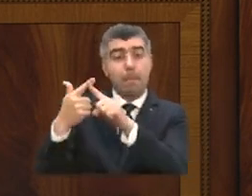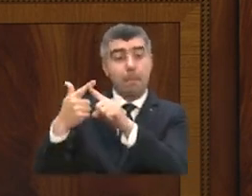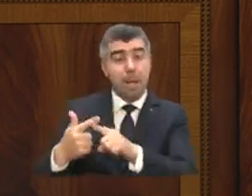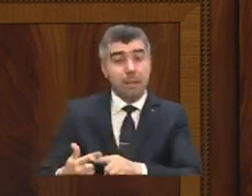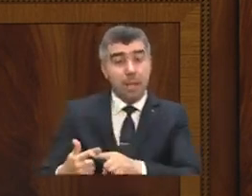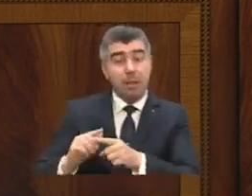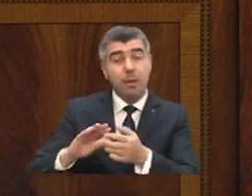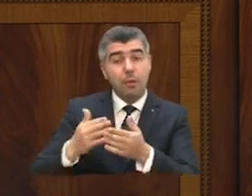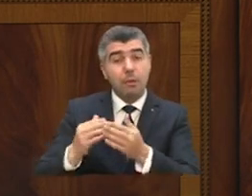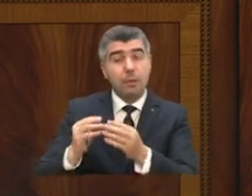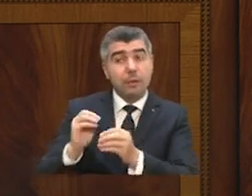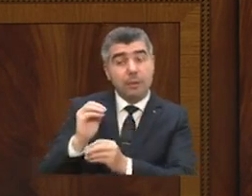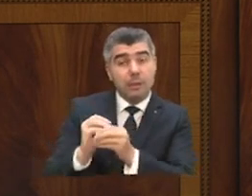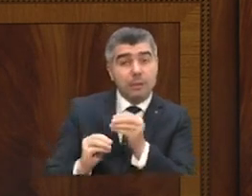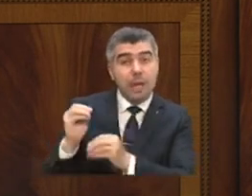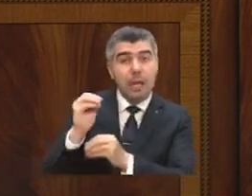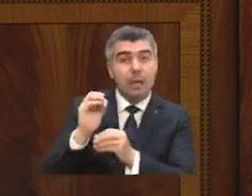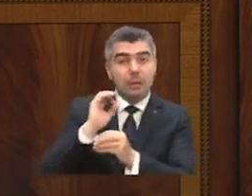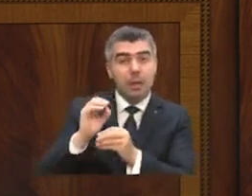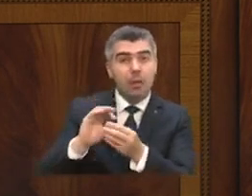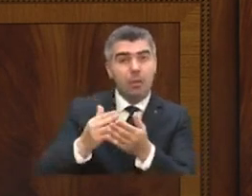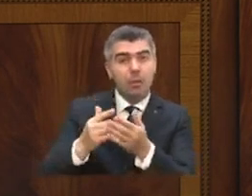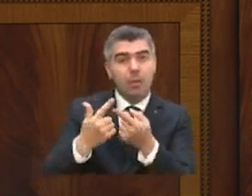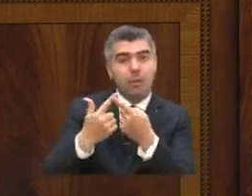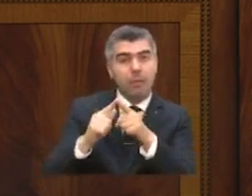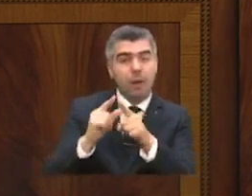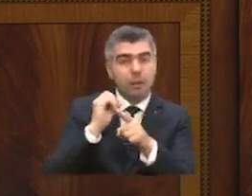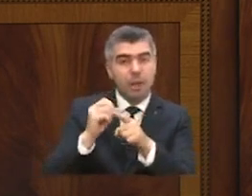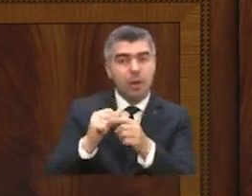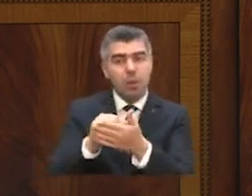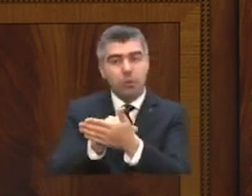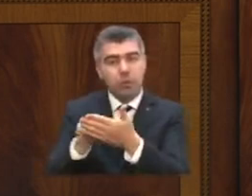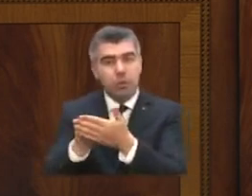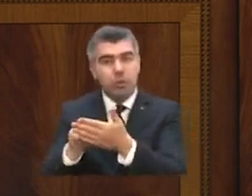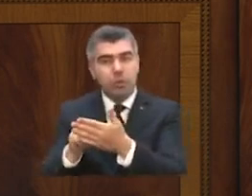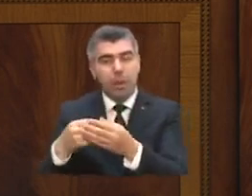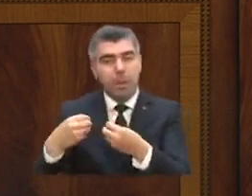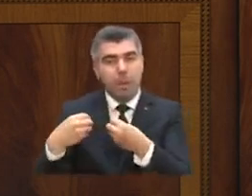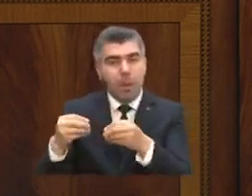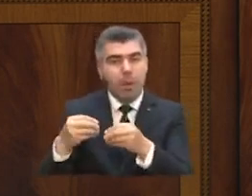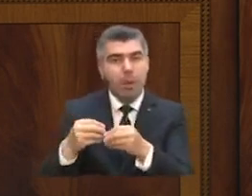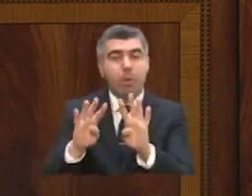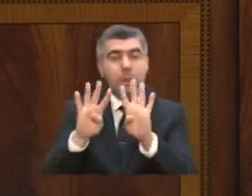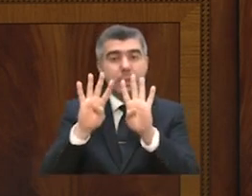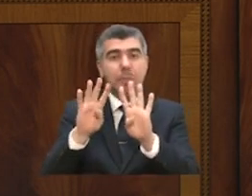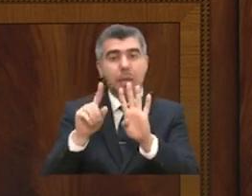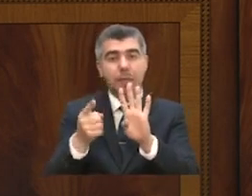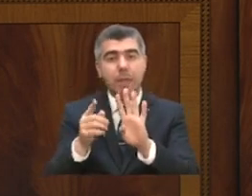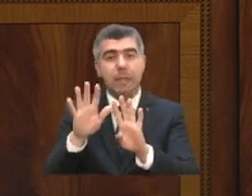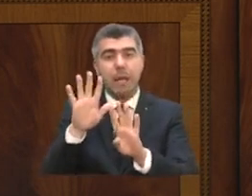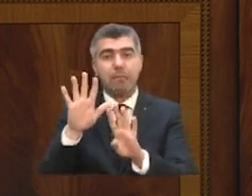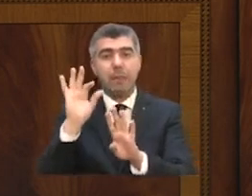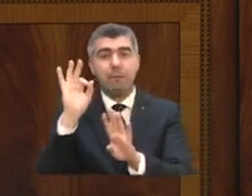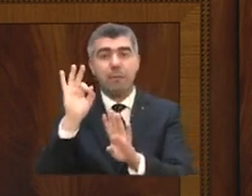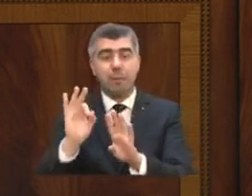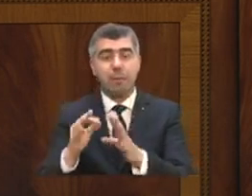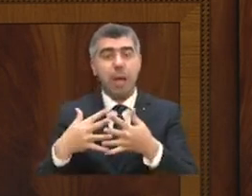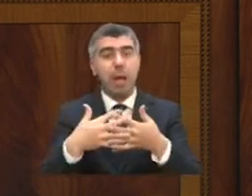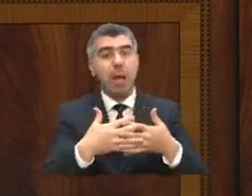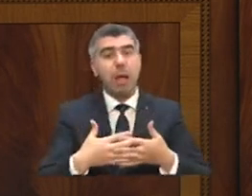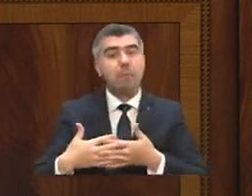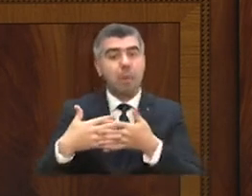التي تقيس نسبة ارتفاع أسعار السلع والخدمات 8.5% في الولايات المتحدة